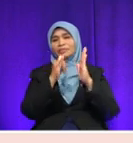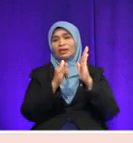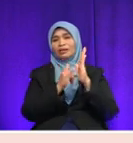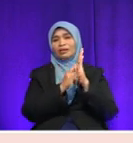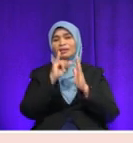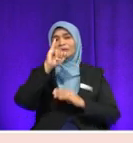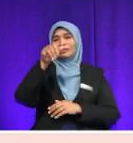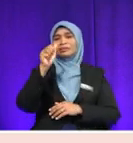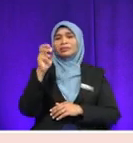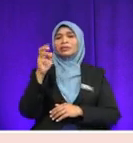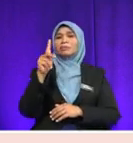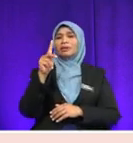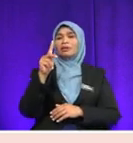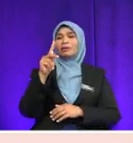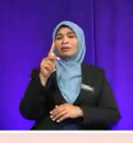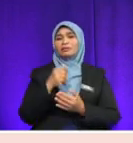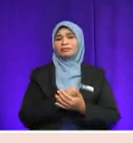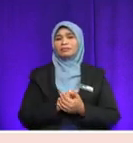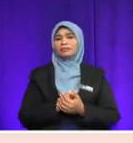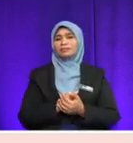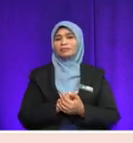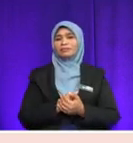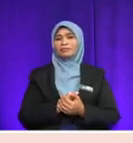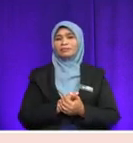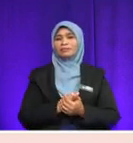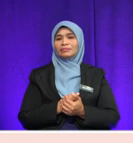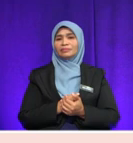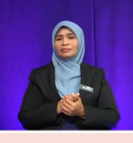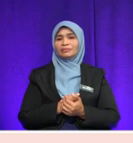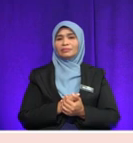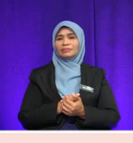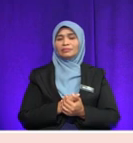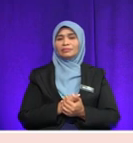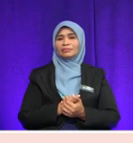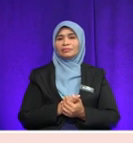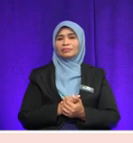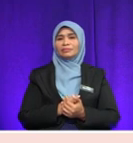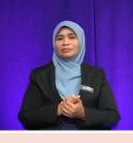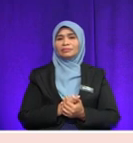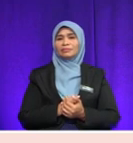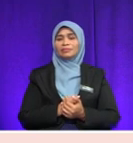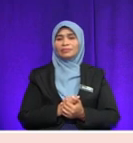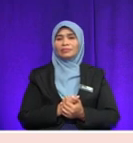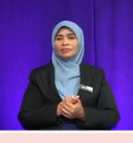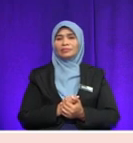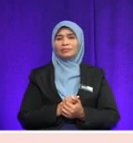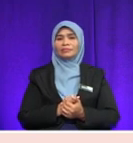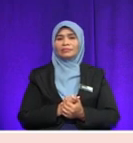tak bagi pilihan satu saja satu saja Oke nampaknya nazrail lagi angkat tangan